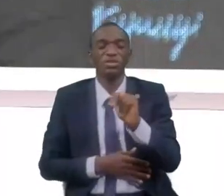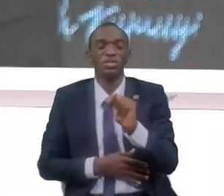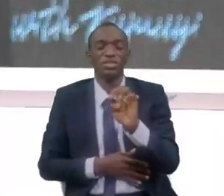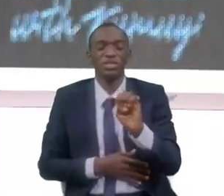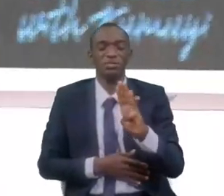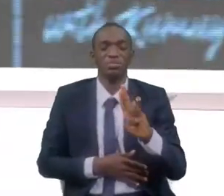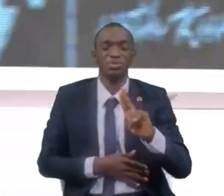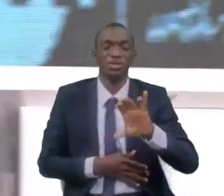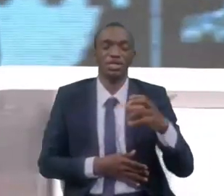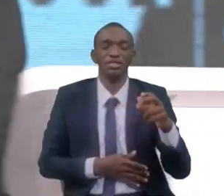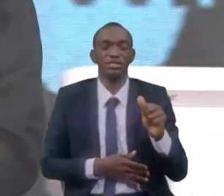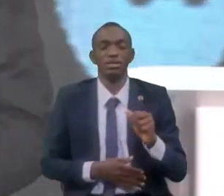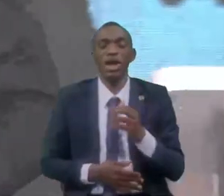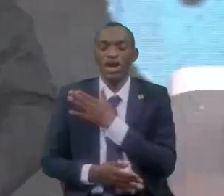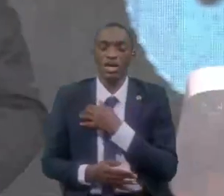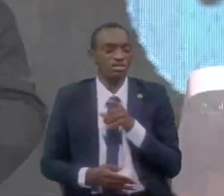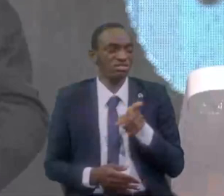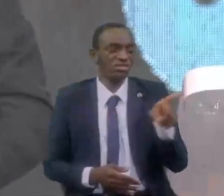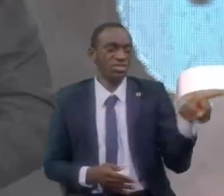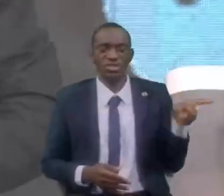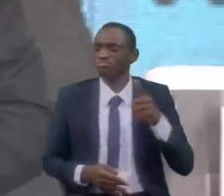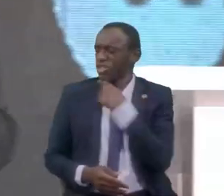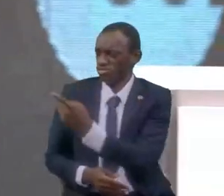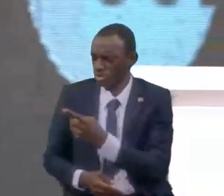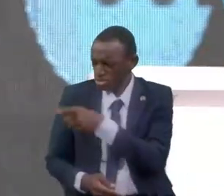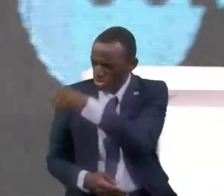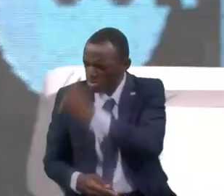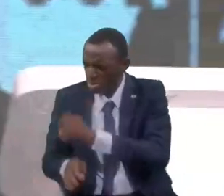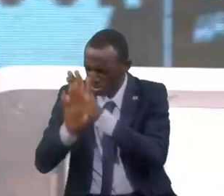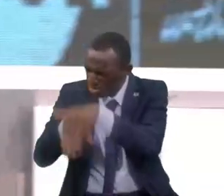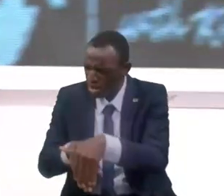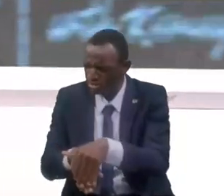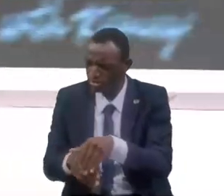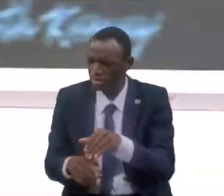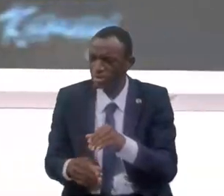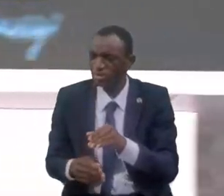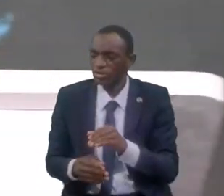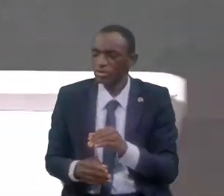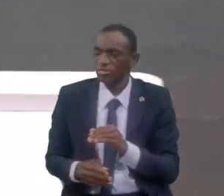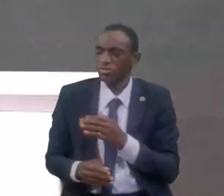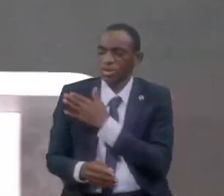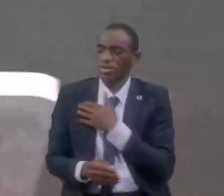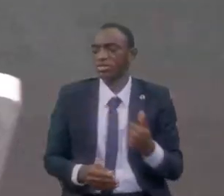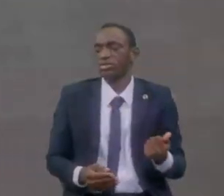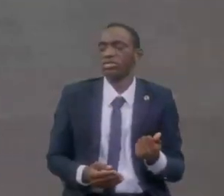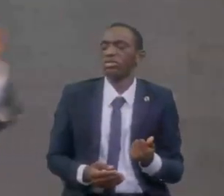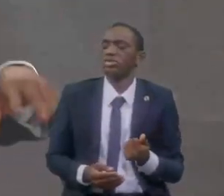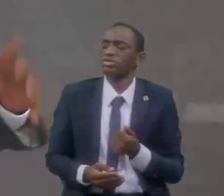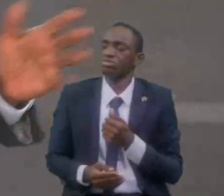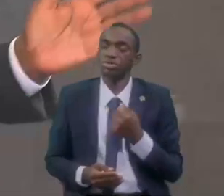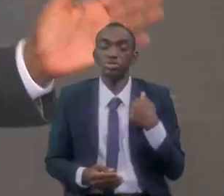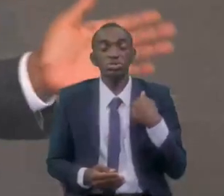de Nebuchadnezzar et ils défient tout le monde, fléchissent devant eux. Ils ne veulent pas que nous continuions à